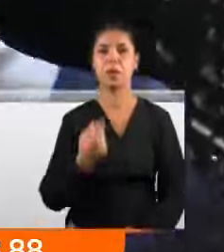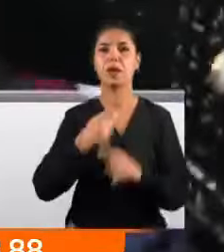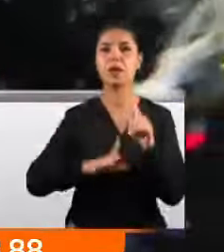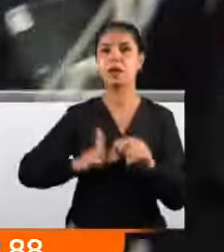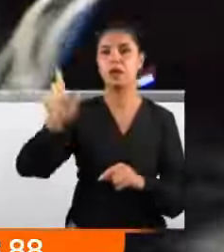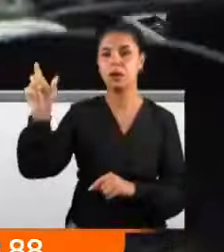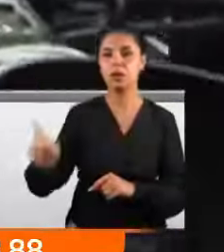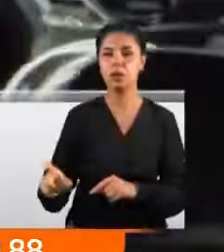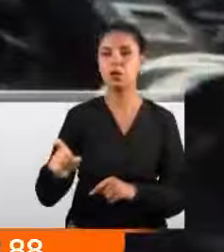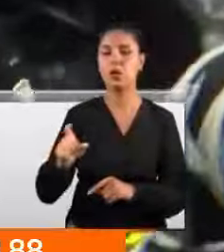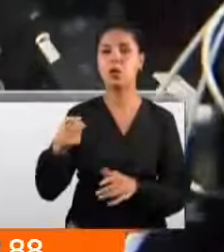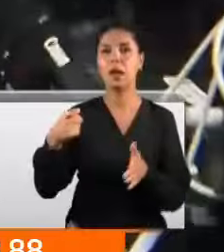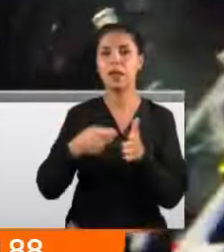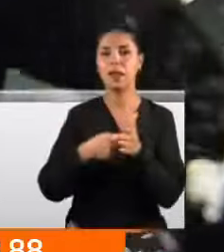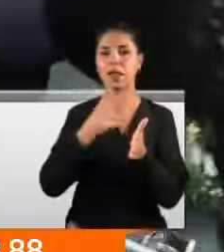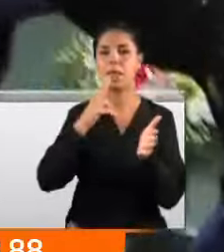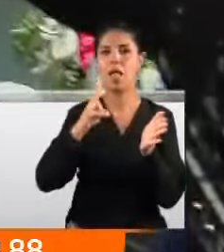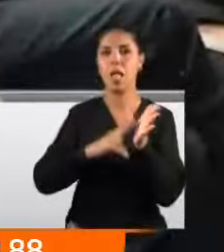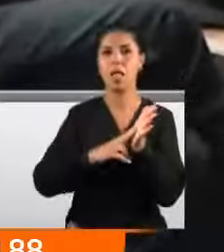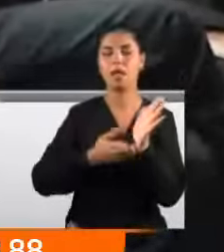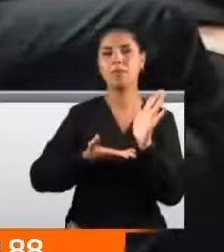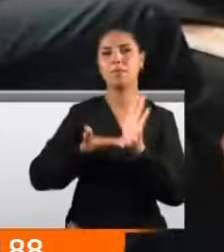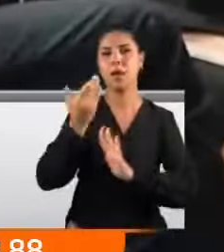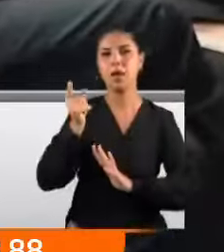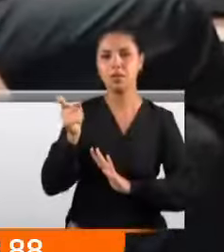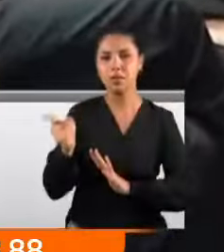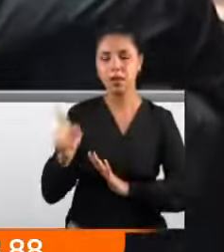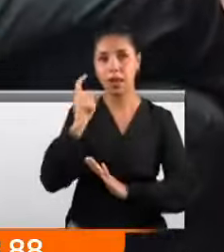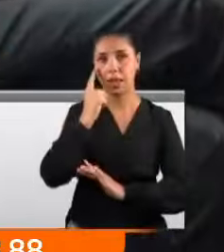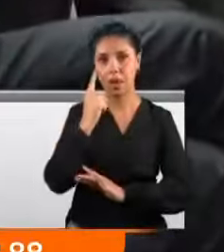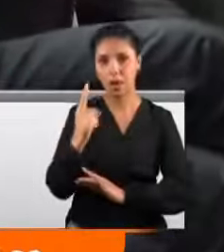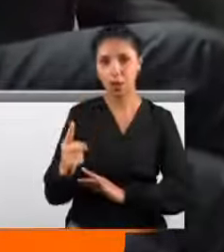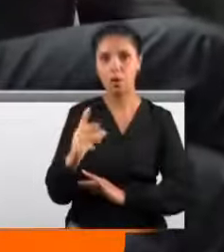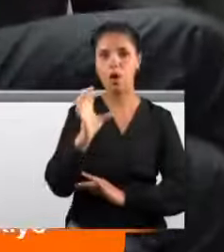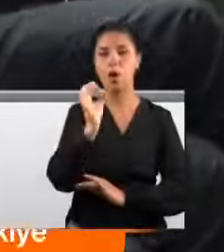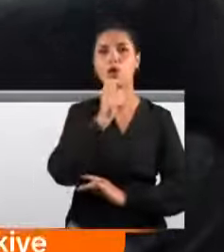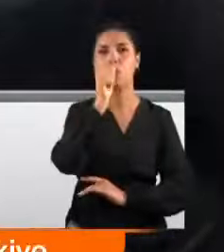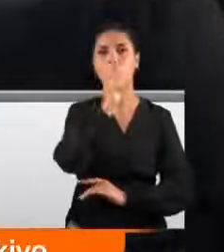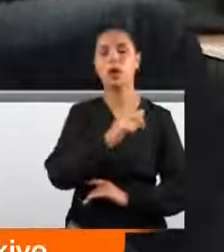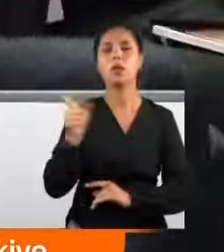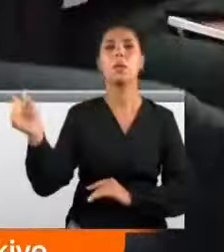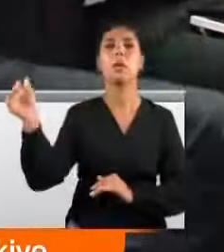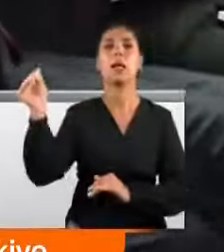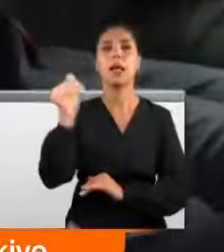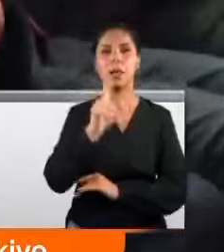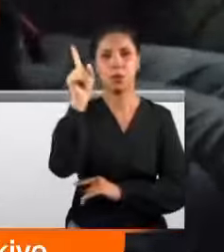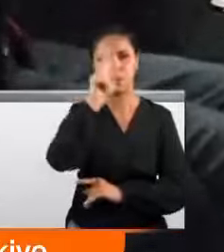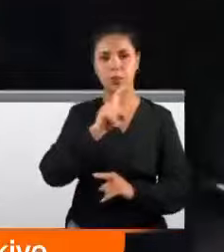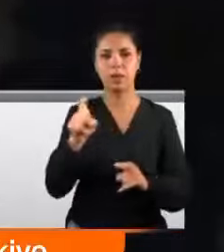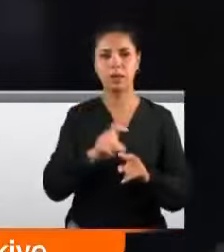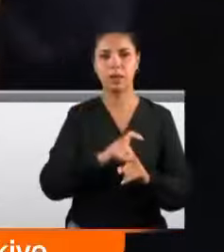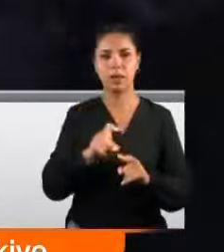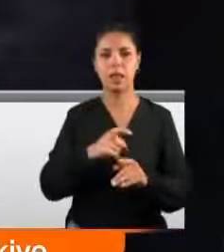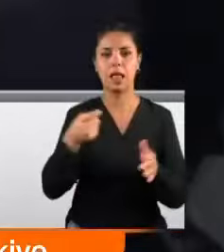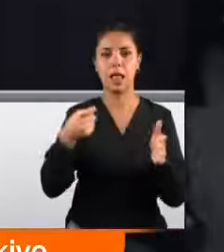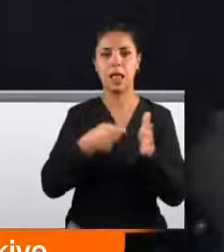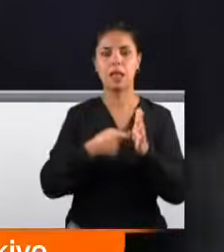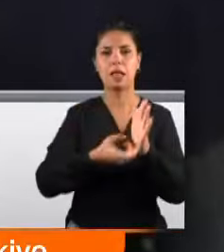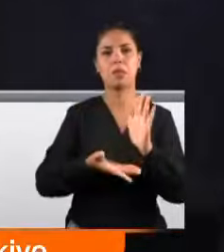Kılıçdaroğlu'nun isim etiketi de koltuktan kaldırıldı. İddiaya göre Özel, kurultaya katılmayan Kılıçdaroğlu'na sinirlendiği için